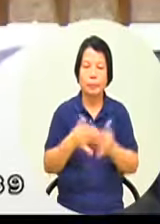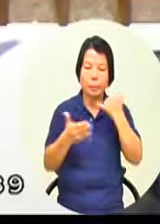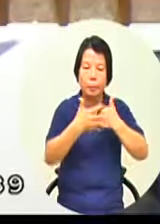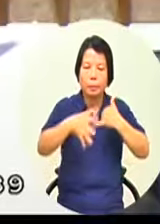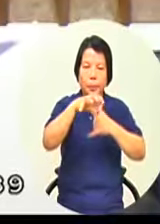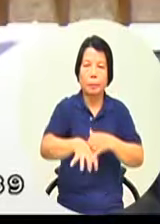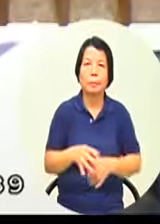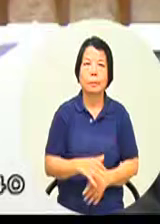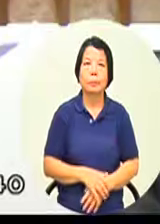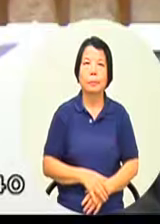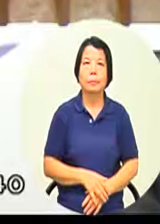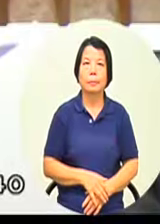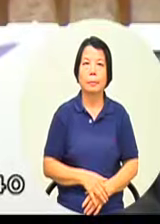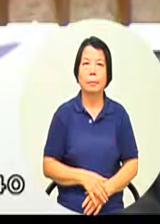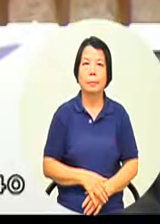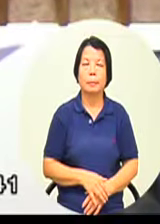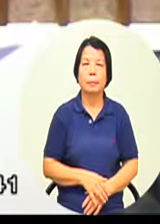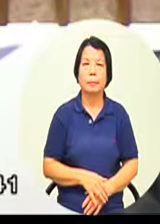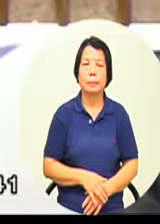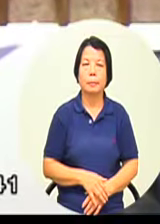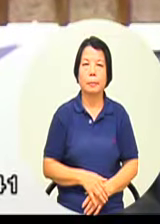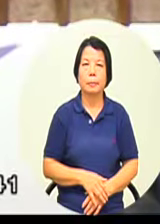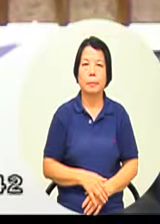哦，就是说